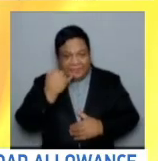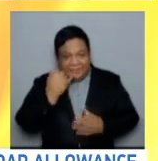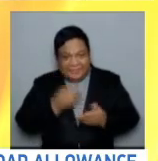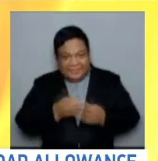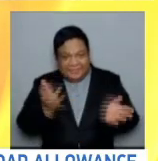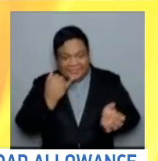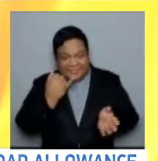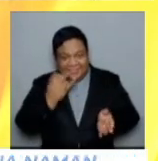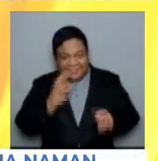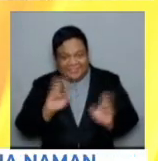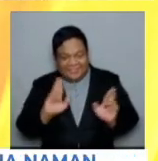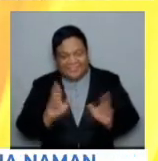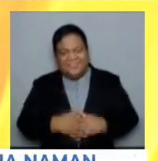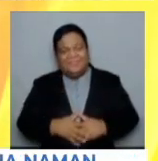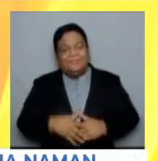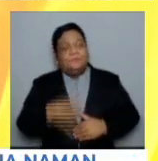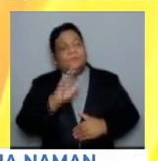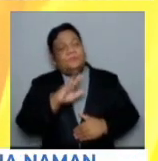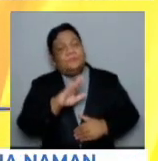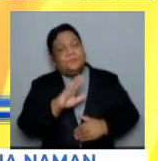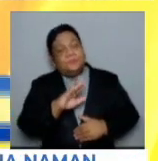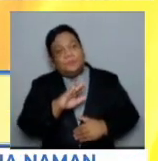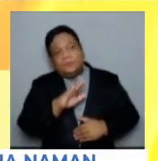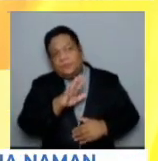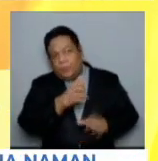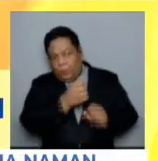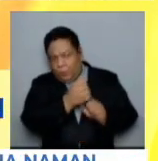Attorney Gabby, hindi ka na namin pakakawalan. Happy birthday,